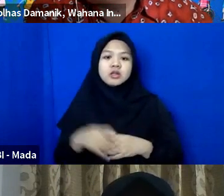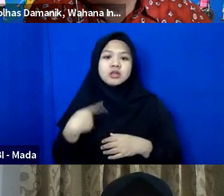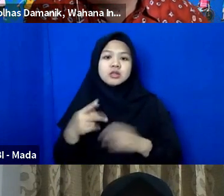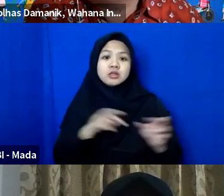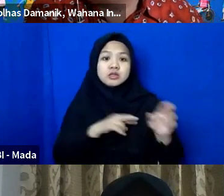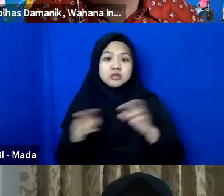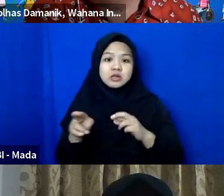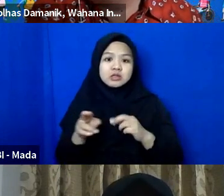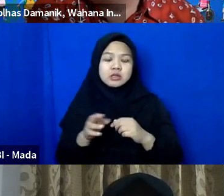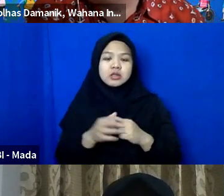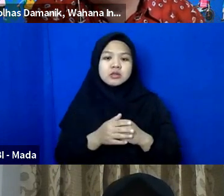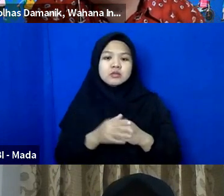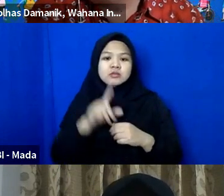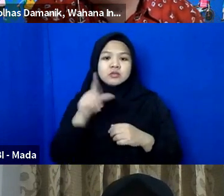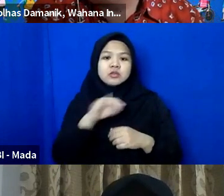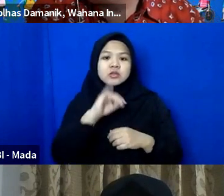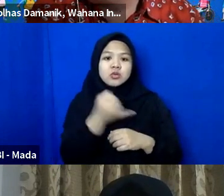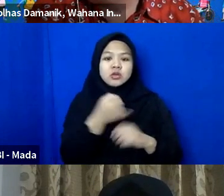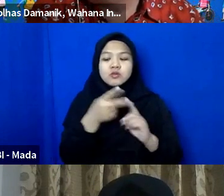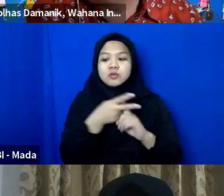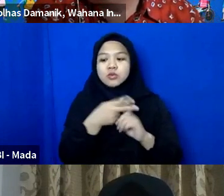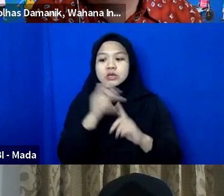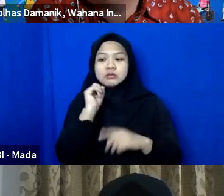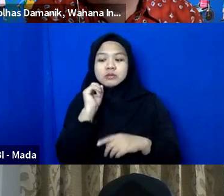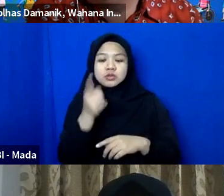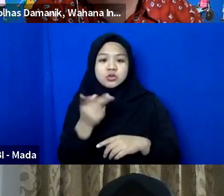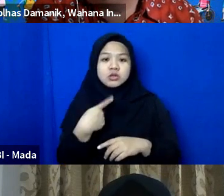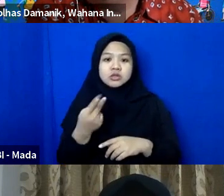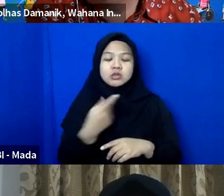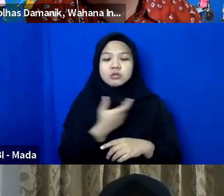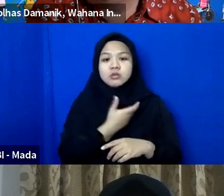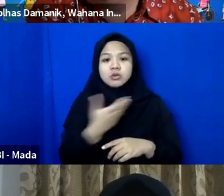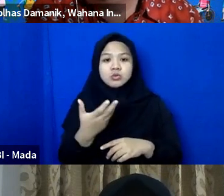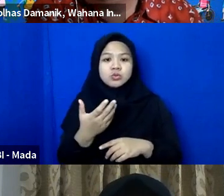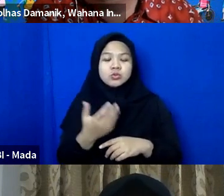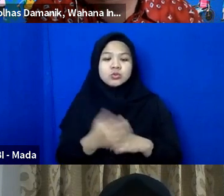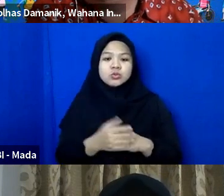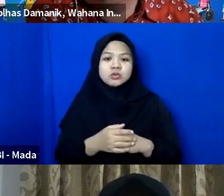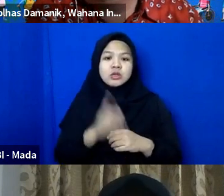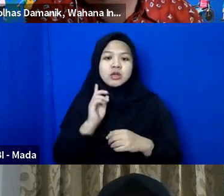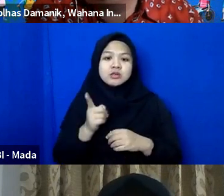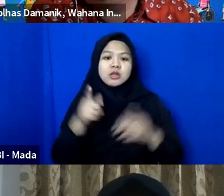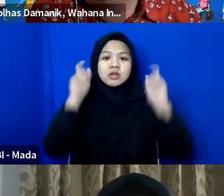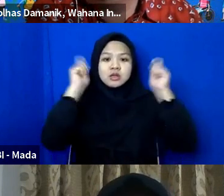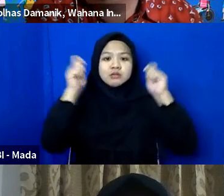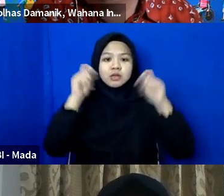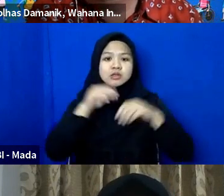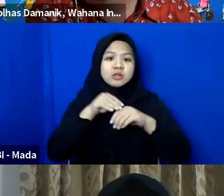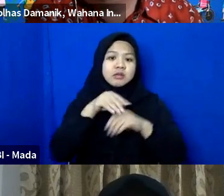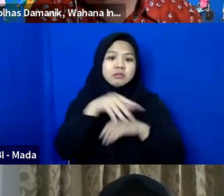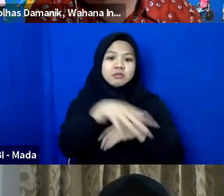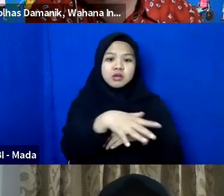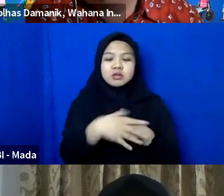gini bulan Januari dan Februari nanti ke akan mengadakan kampanye dampak dengan